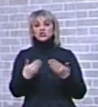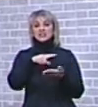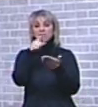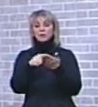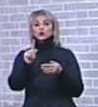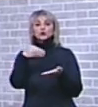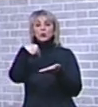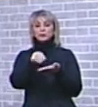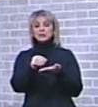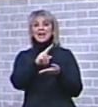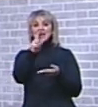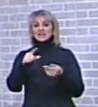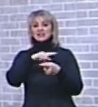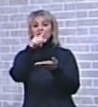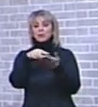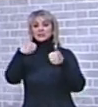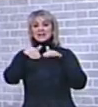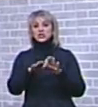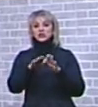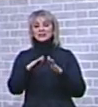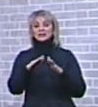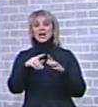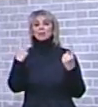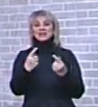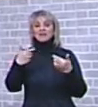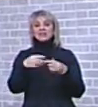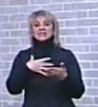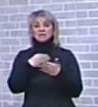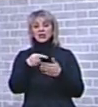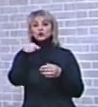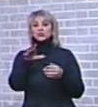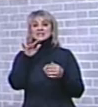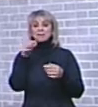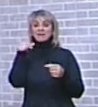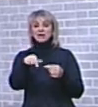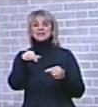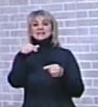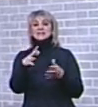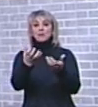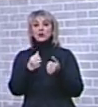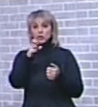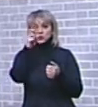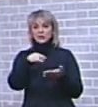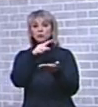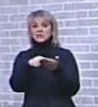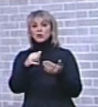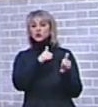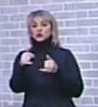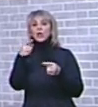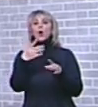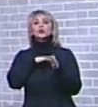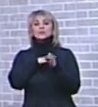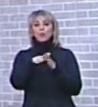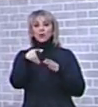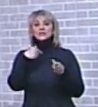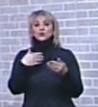Что-то купить, какие-то вопросы решить бытовые свои, но в то же самое время здесь же получить государственные и муниципальные услуги. То есть